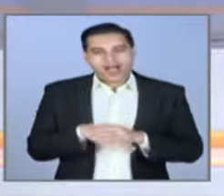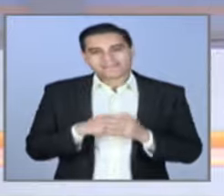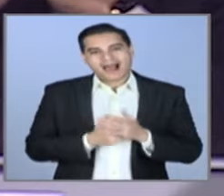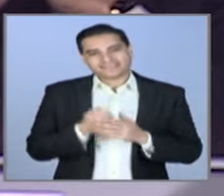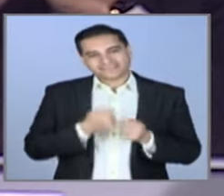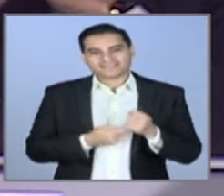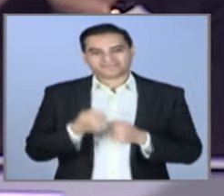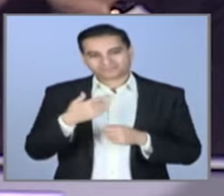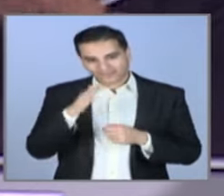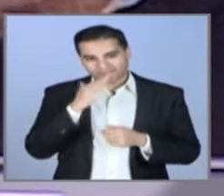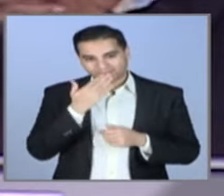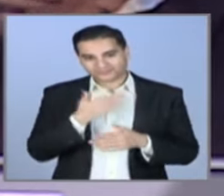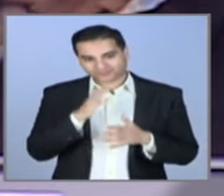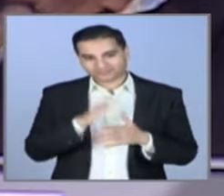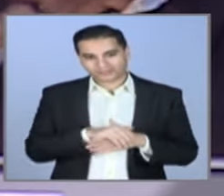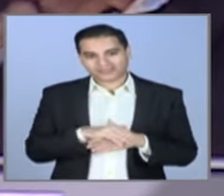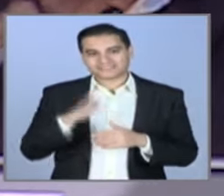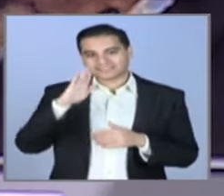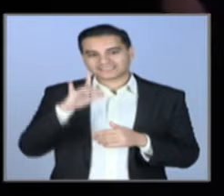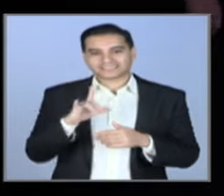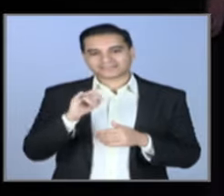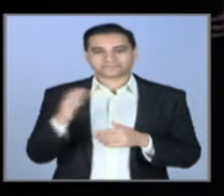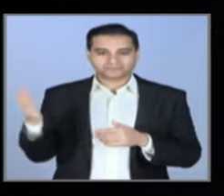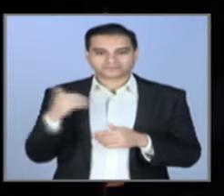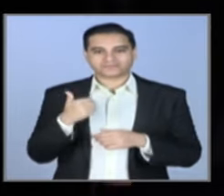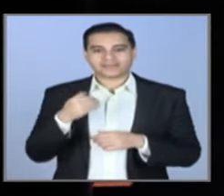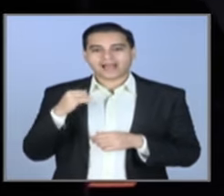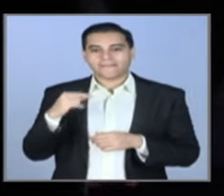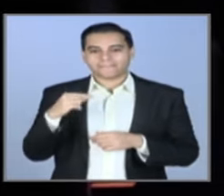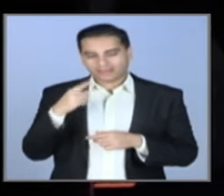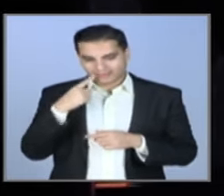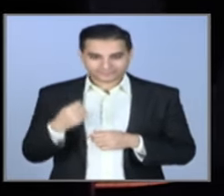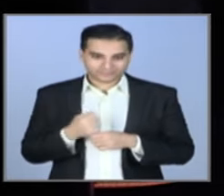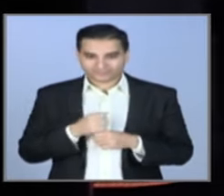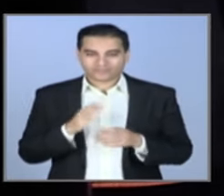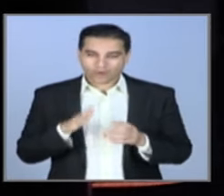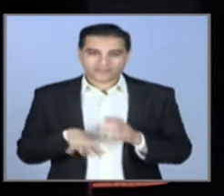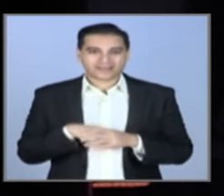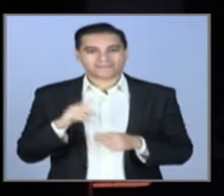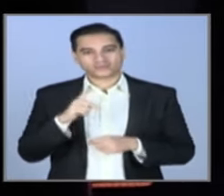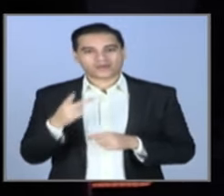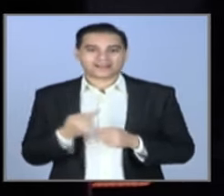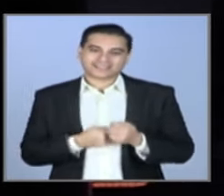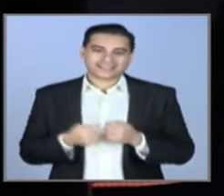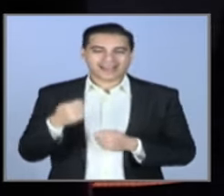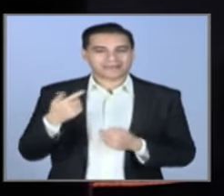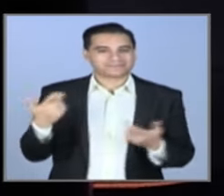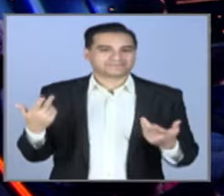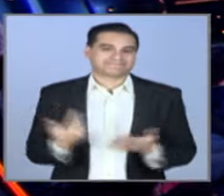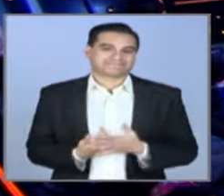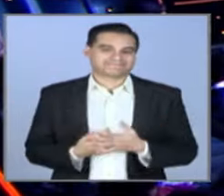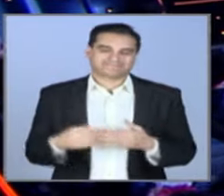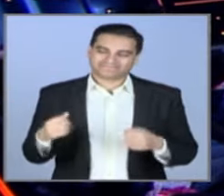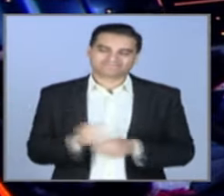أحسن من كده. يا رب. سليم، عايزين أحمد ينضم لينا، يعني كان ممكن تعملي سؤالين كمان، تخيلي بقى.